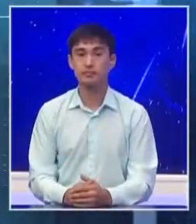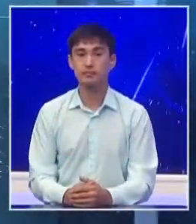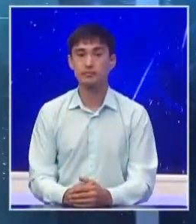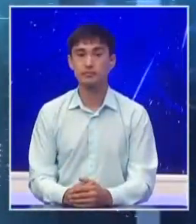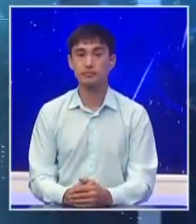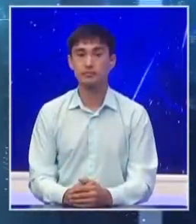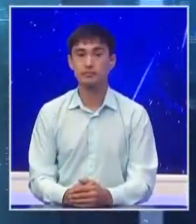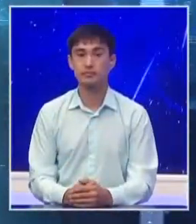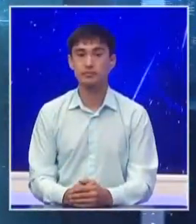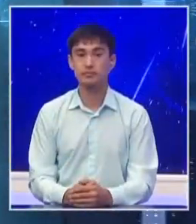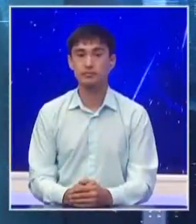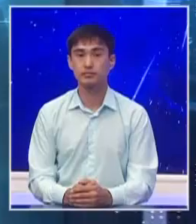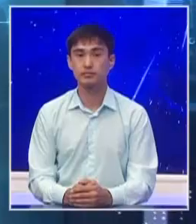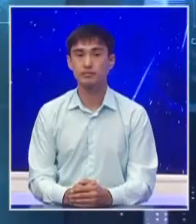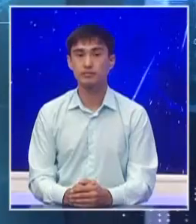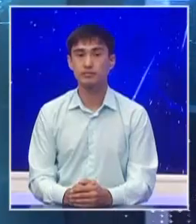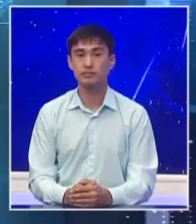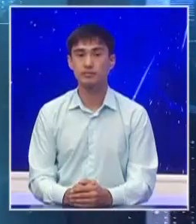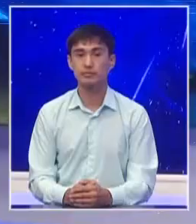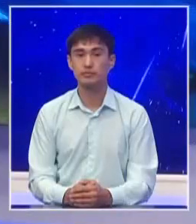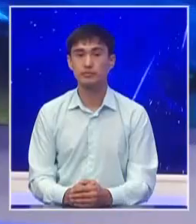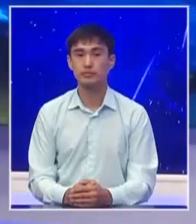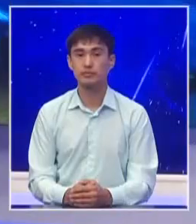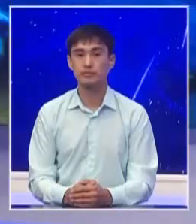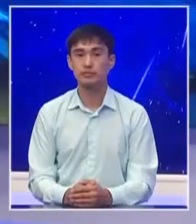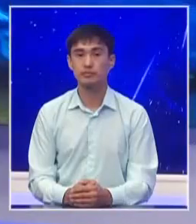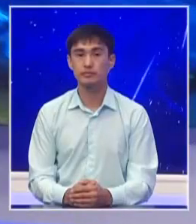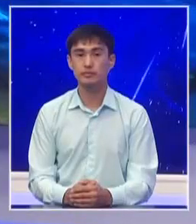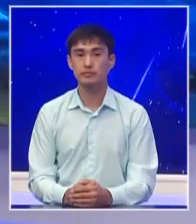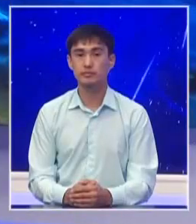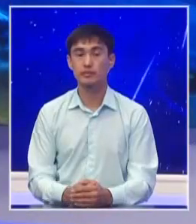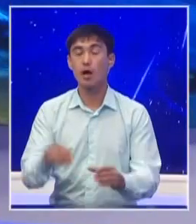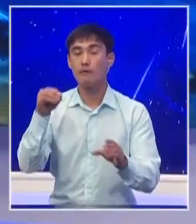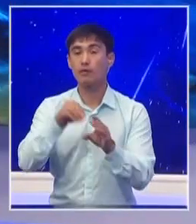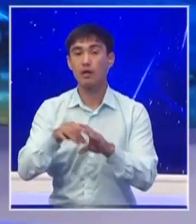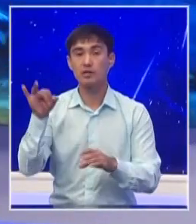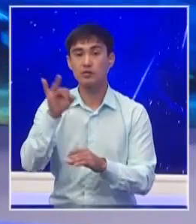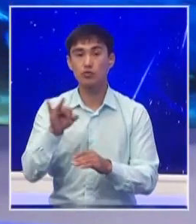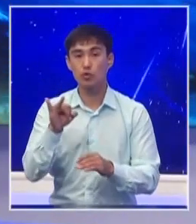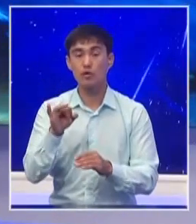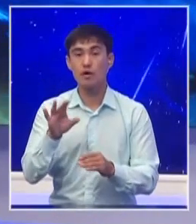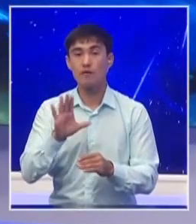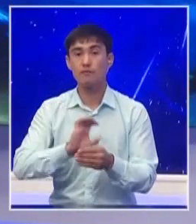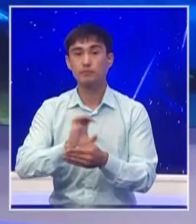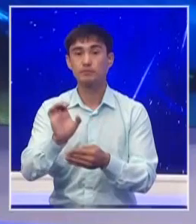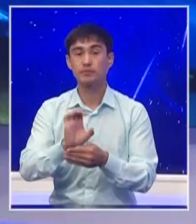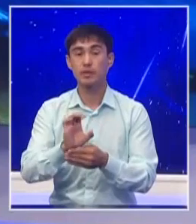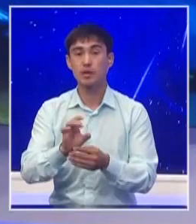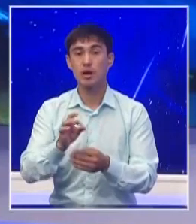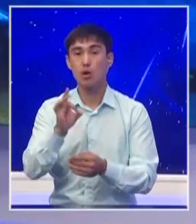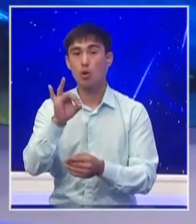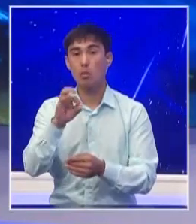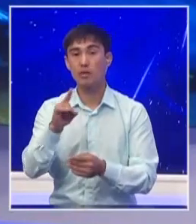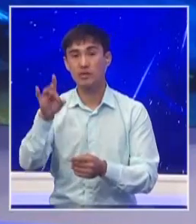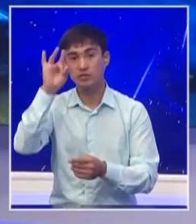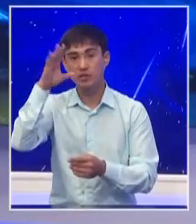Абзал Нусипов, телеканал ЖТСУ. Вклад в историю. вышел в свет роман известного